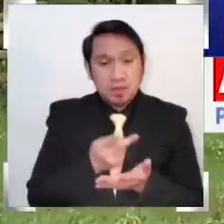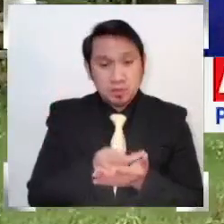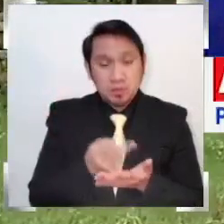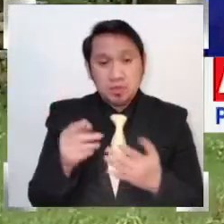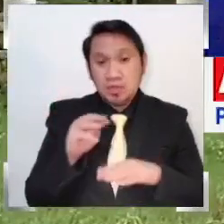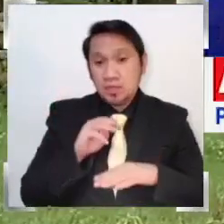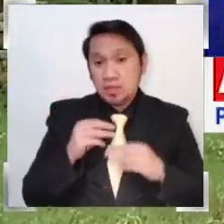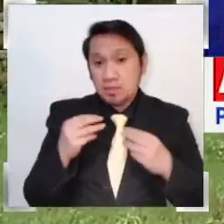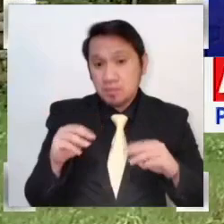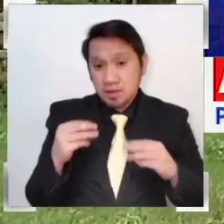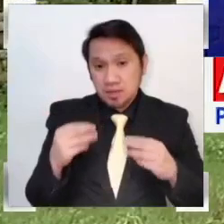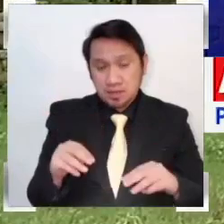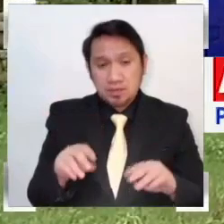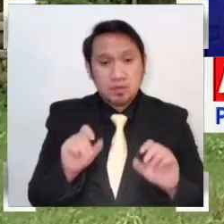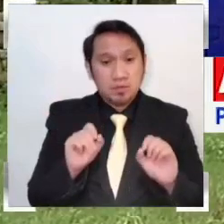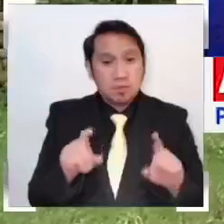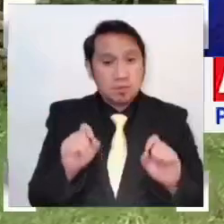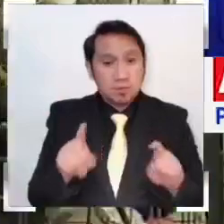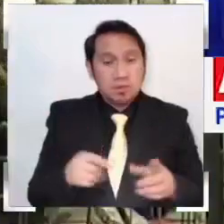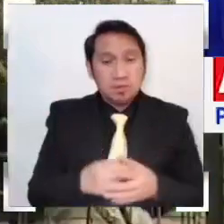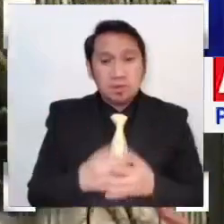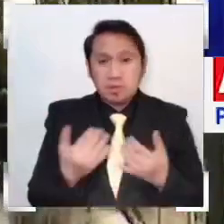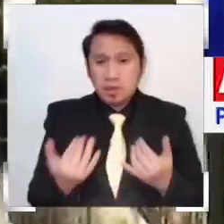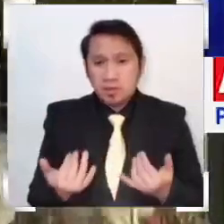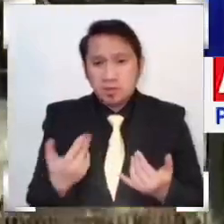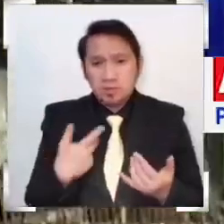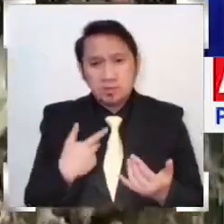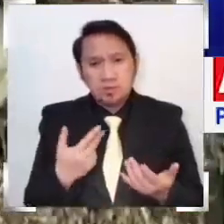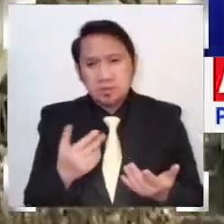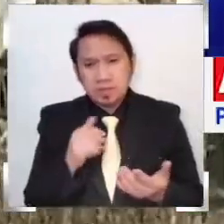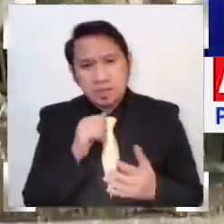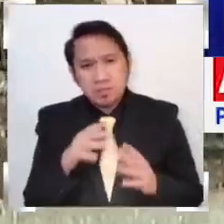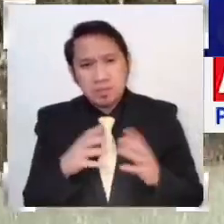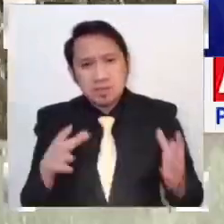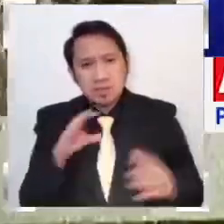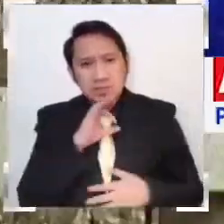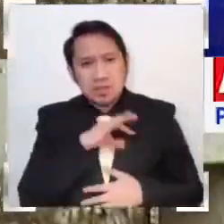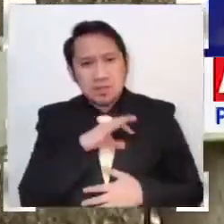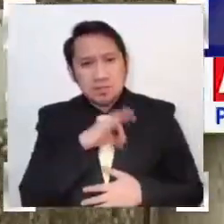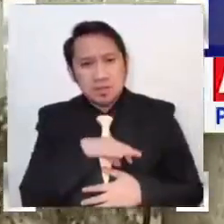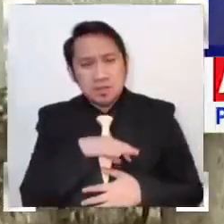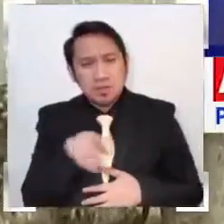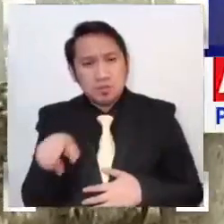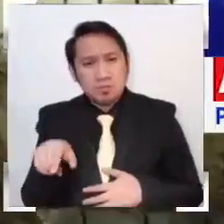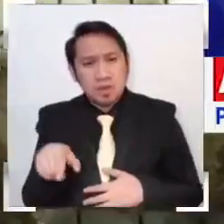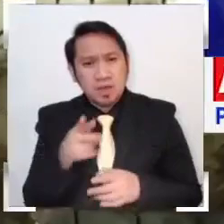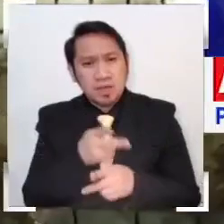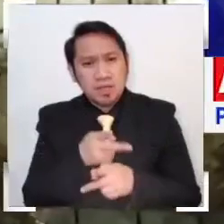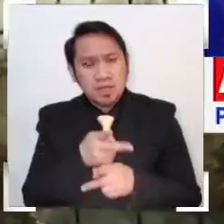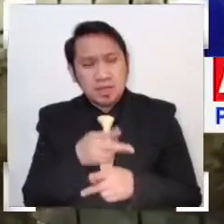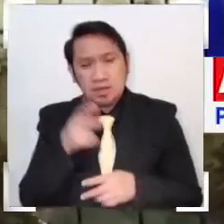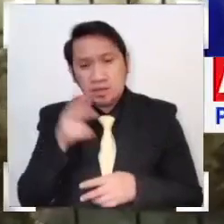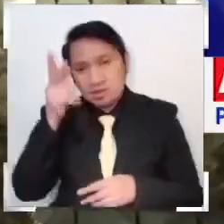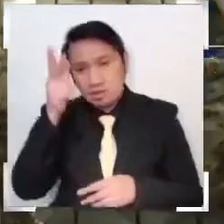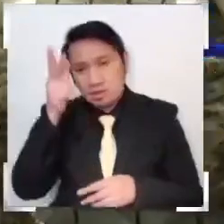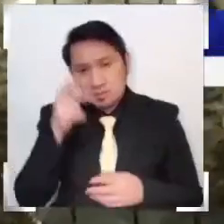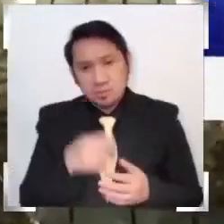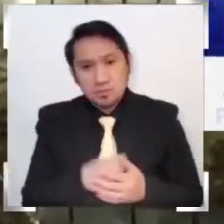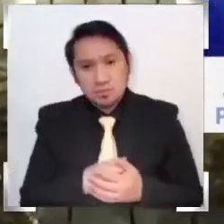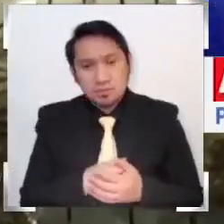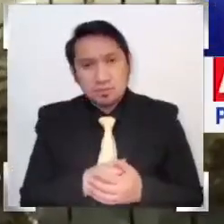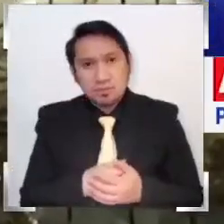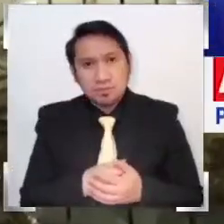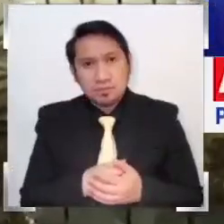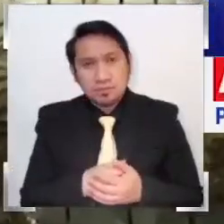ay lugi ang mga nag-aalaga ng manok, mas mababa sa POS. Lahat hindi mag-aabot ng taas ng presyo, mababawasan.